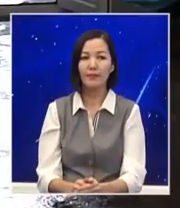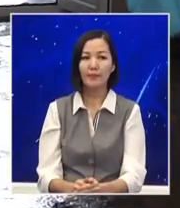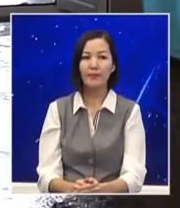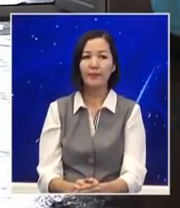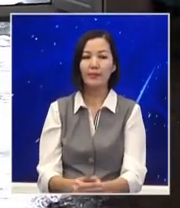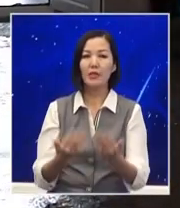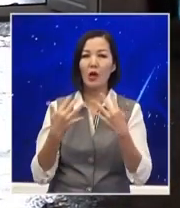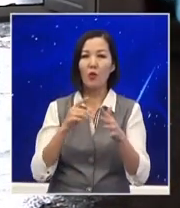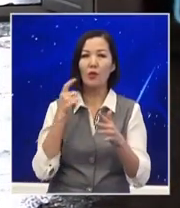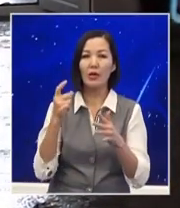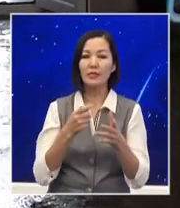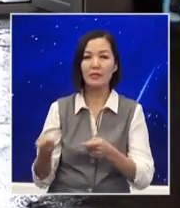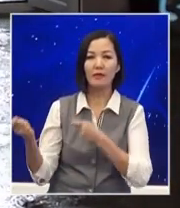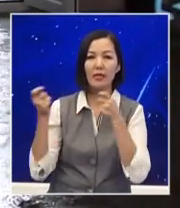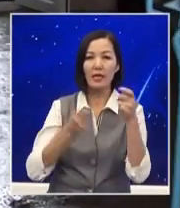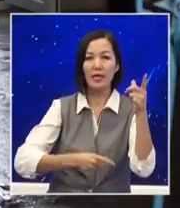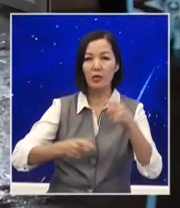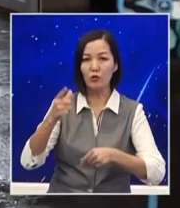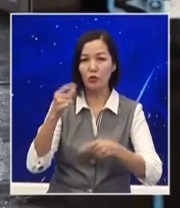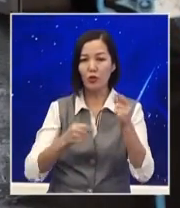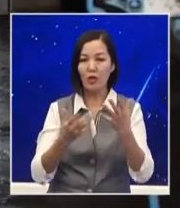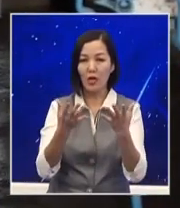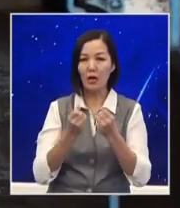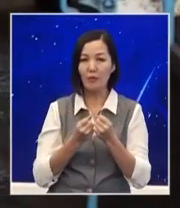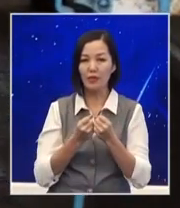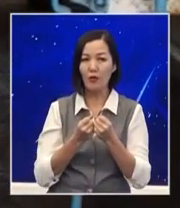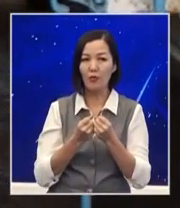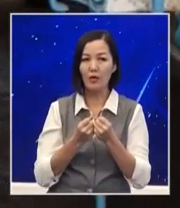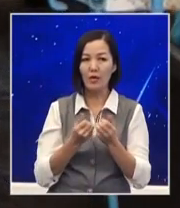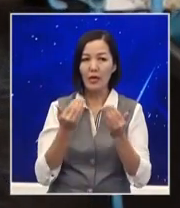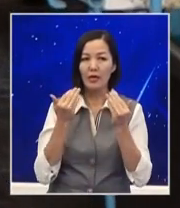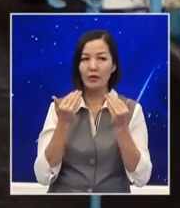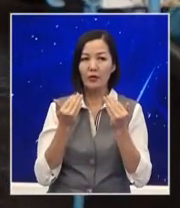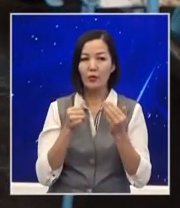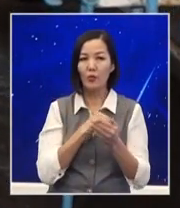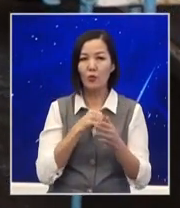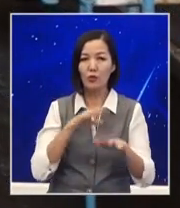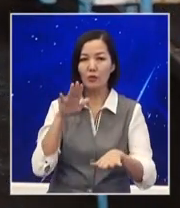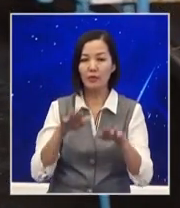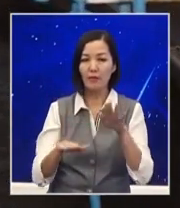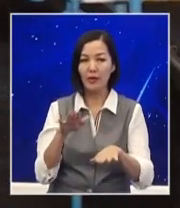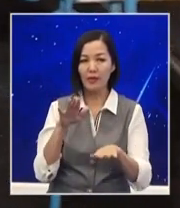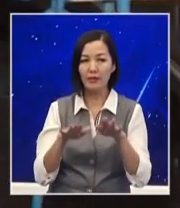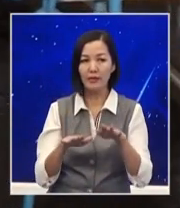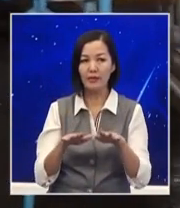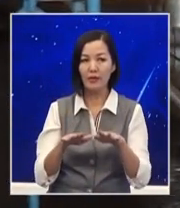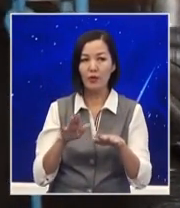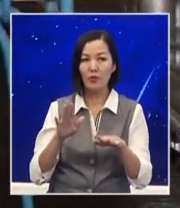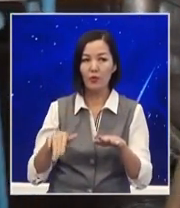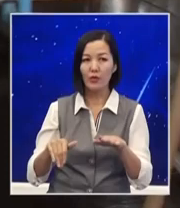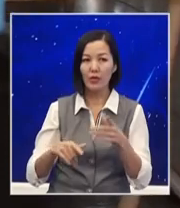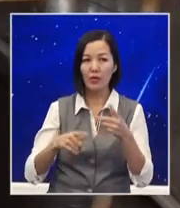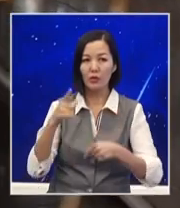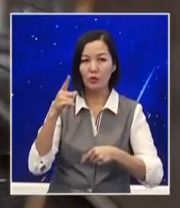Аудандағы шаруа қожалықтардан келген сүтті осы қабылдау ваннасында қабылдап, өлшеп салмағын. Содан кейін бұл